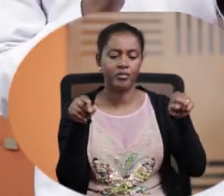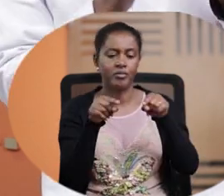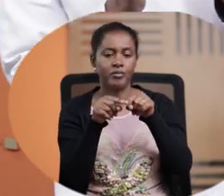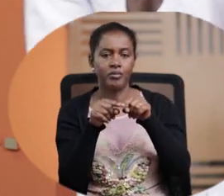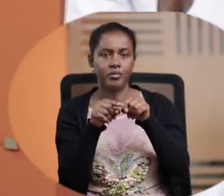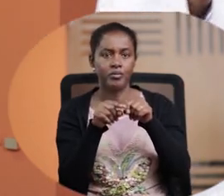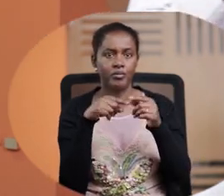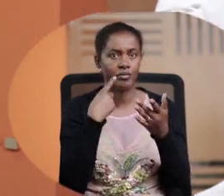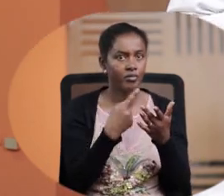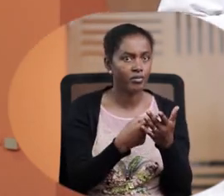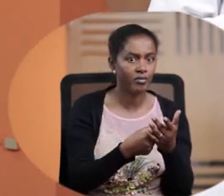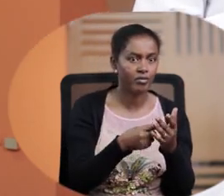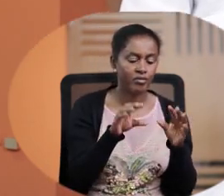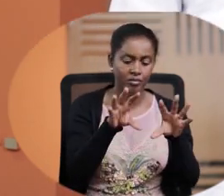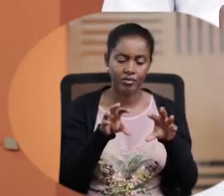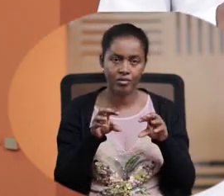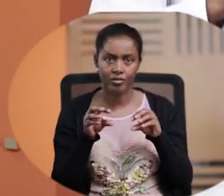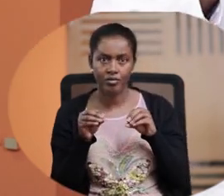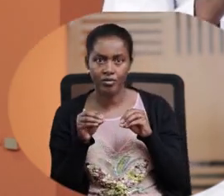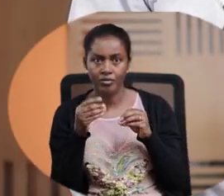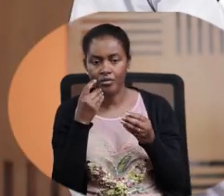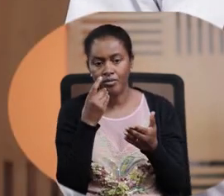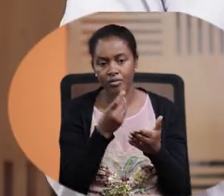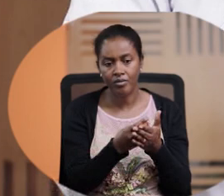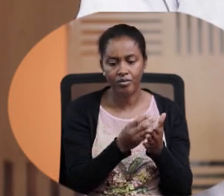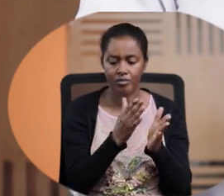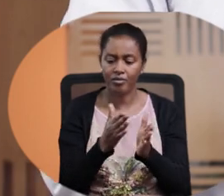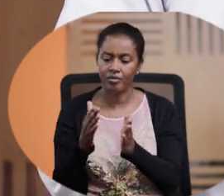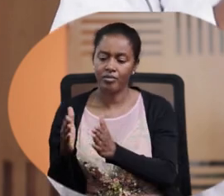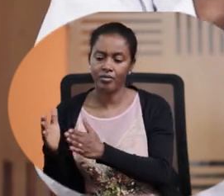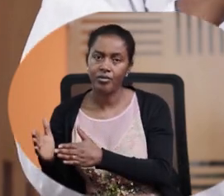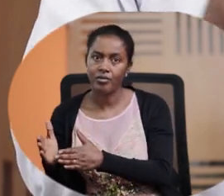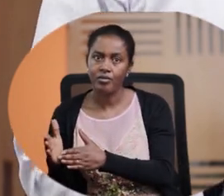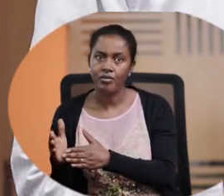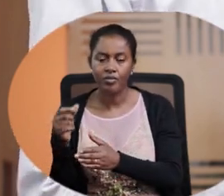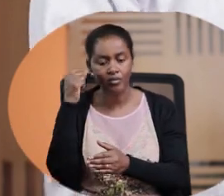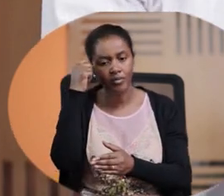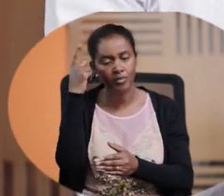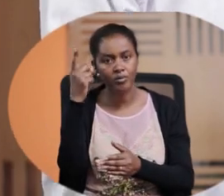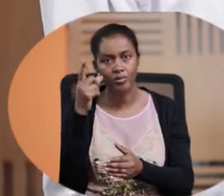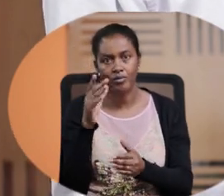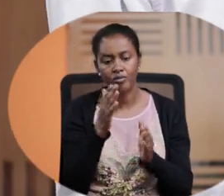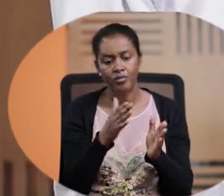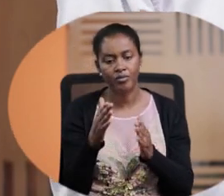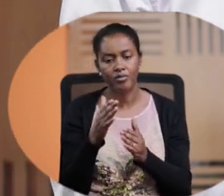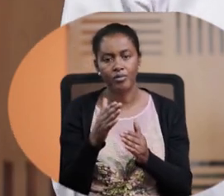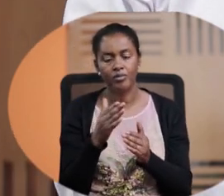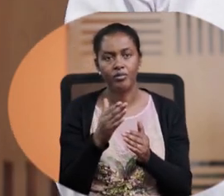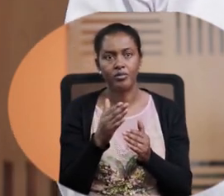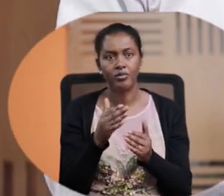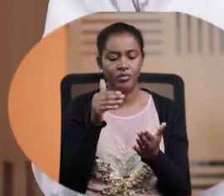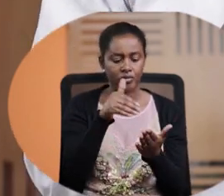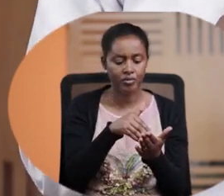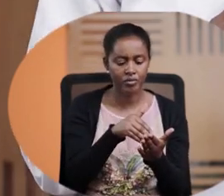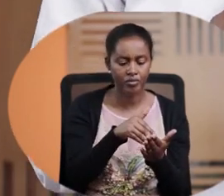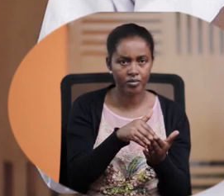kanaatiin daataa funaaname qindeessee hubannuuf akka tolutti nuuf kaa'u yookaan nuuf ibsu gabatee deddeebi'insaa